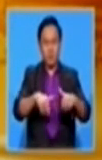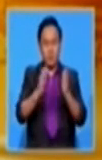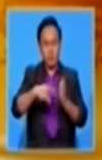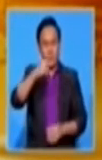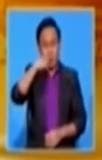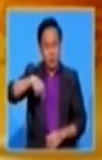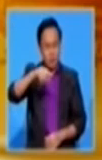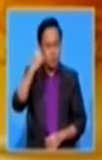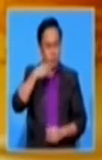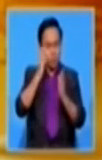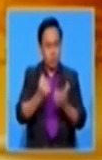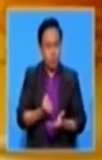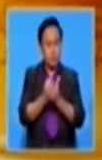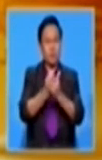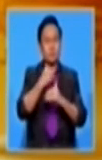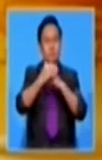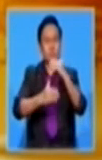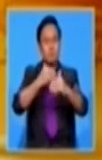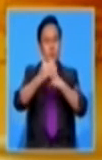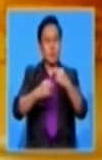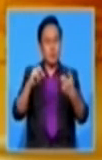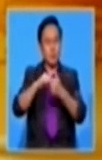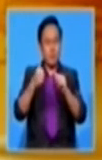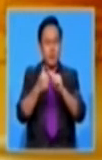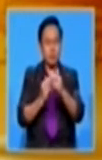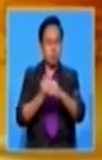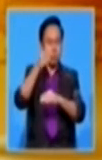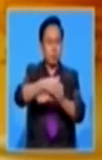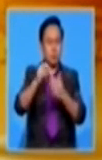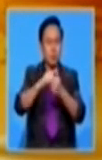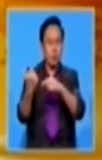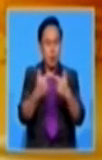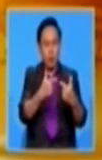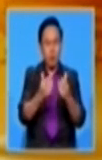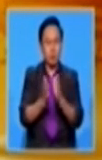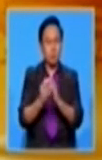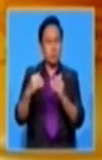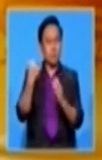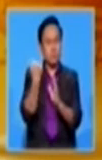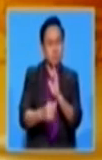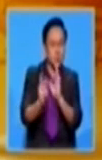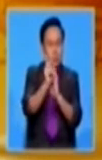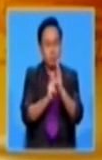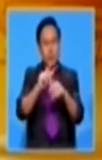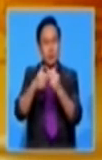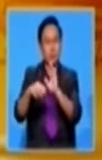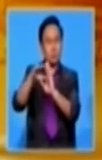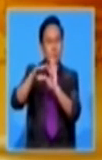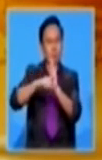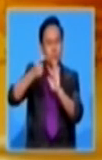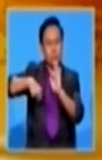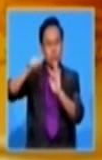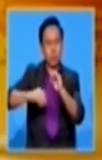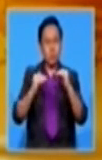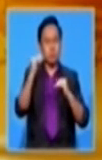ะบอกไกลๆว่าส ื ่อยังไม่แย่ชาติให้ฉันหงุดหงิดไม่อย่างนั้นเดี๋ยวฉันจะทะเลาะนะ ครับผมพลเอกประยุทธ์จันทร์โอชานะครับนายกรัฐม